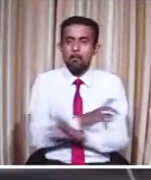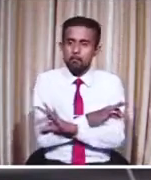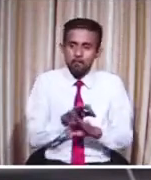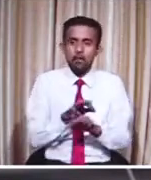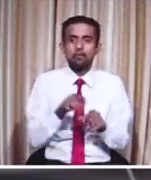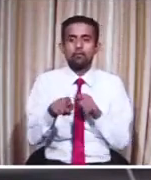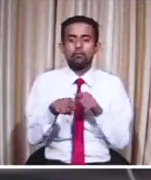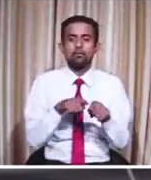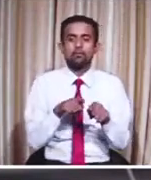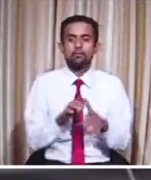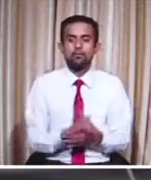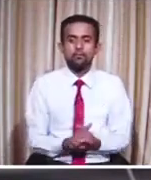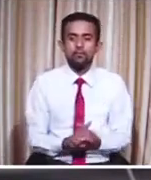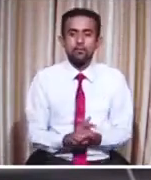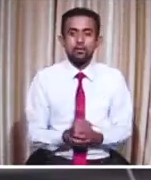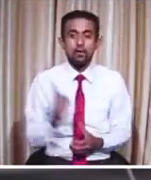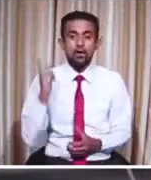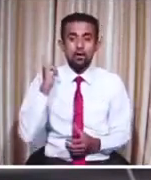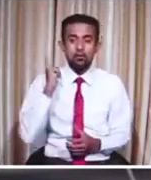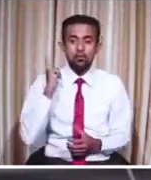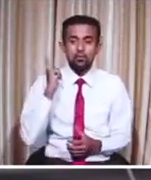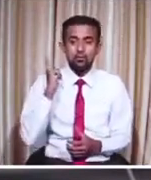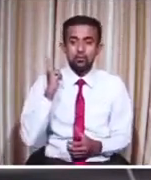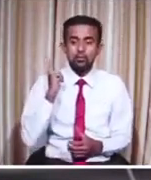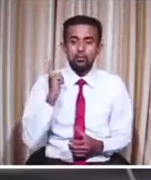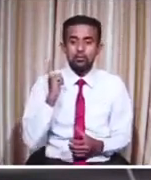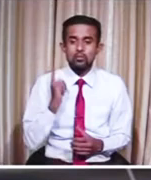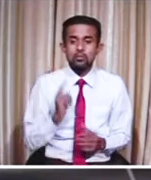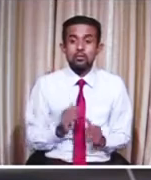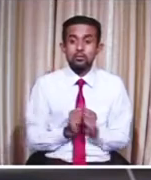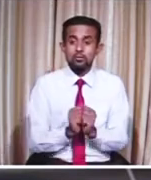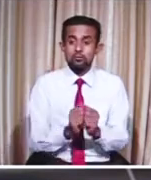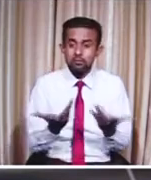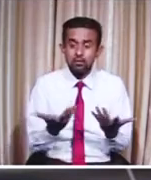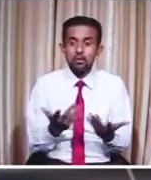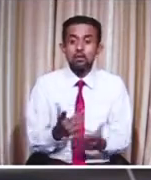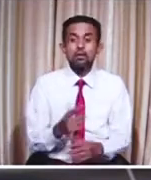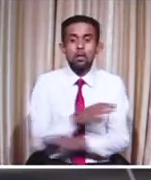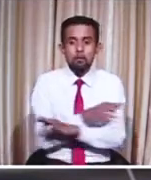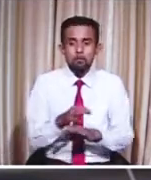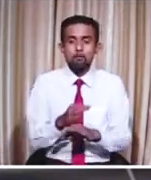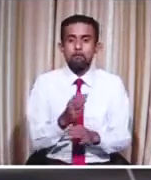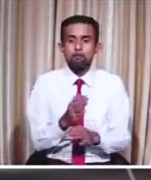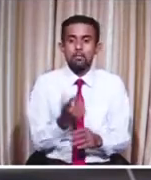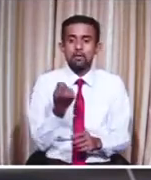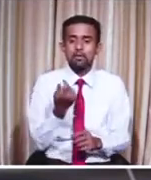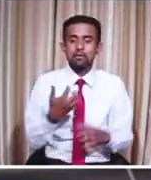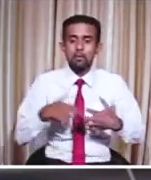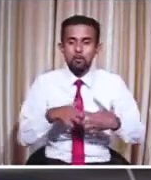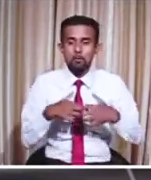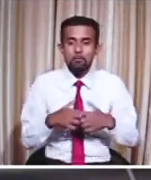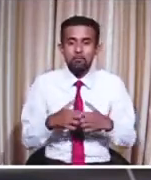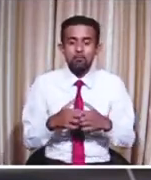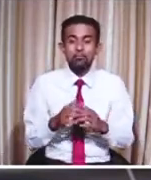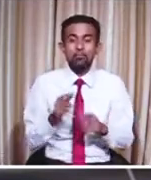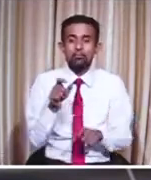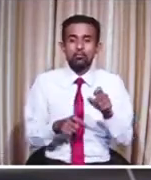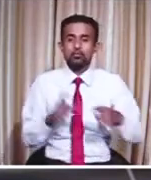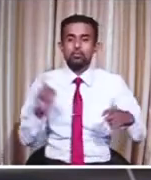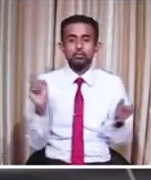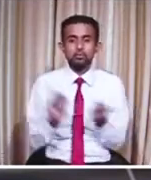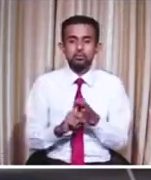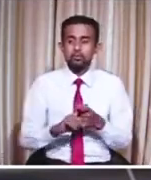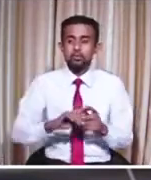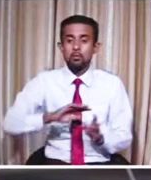sak, hamudah sakriya nohune plan ngek kota sak, arti kapudah manusia apudah bawa deh